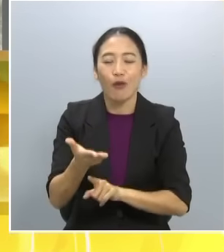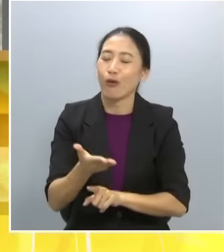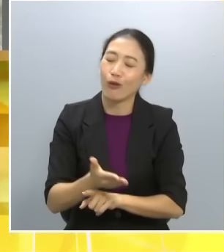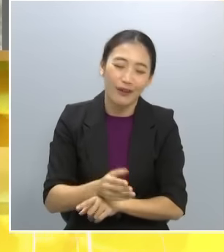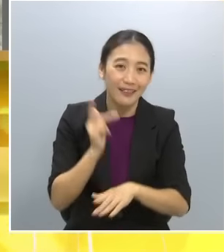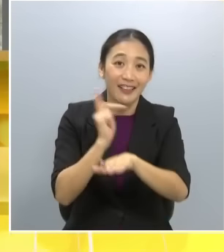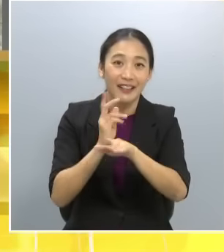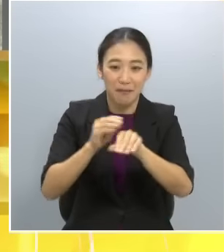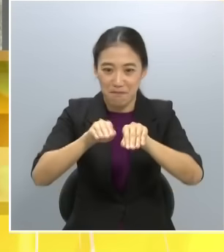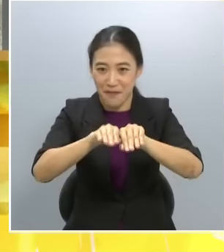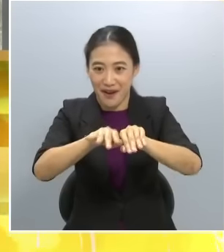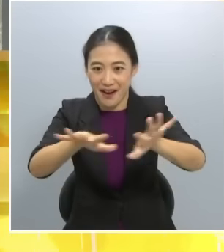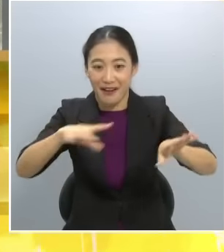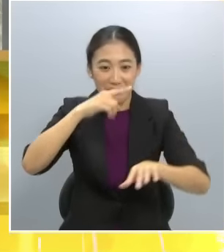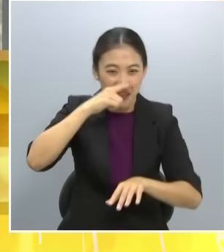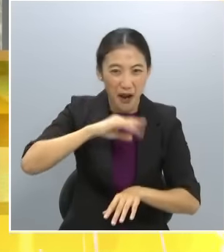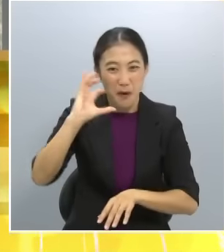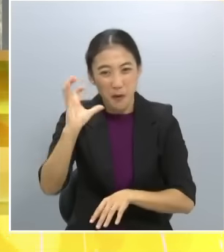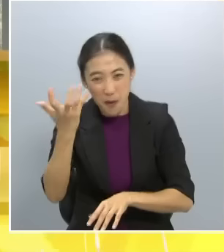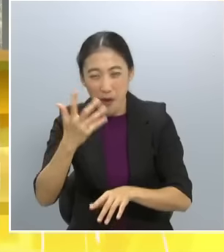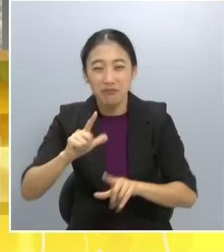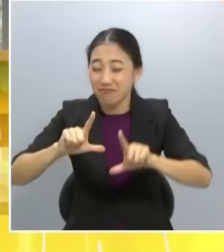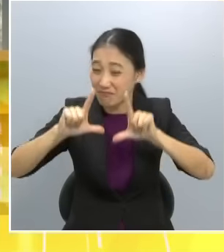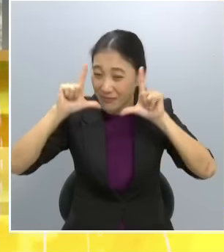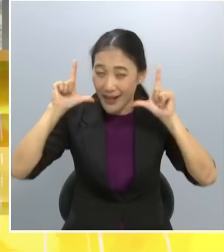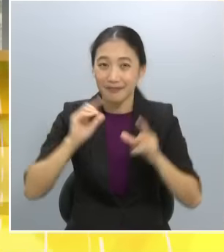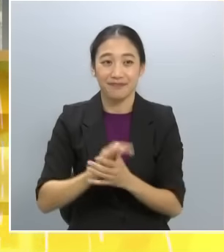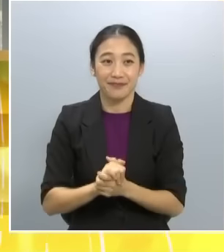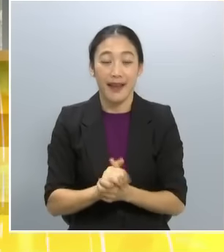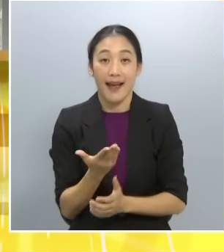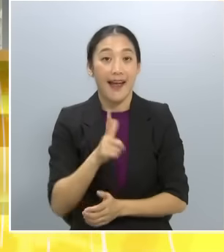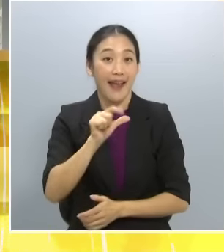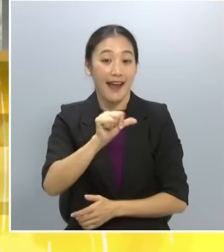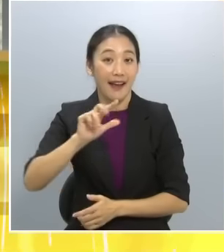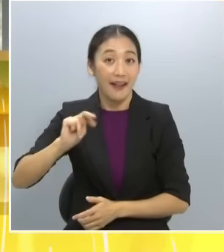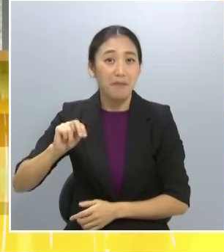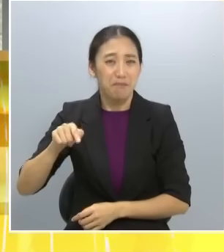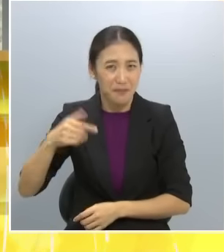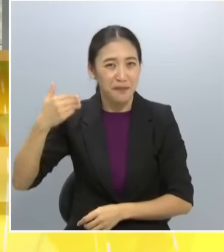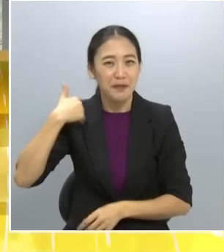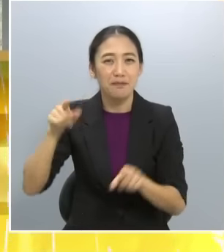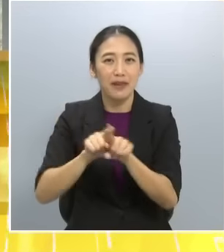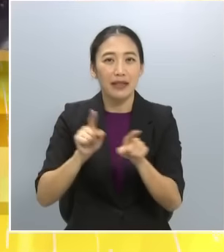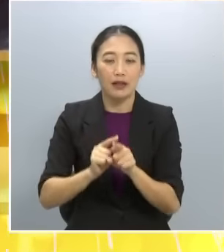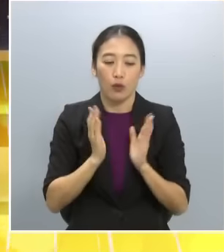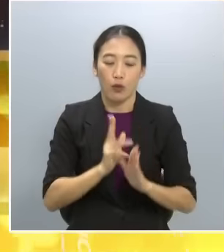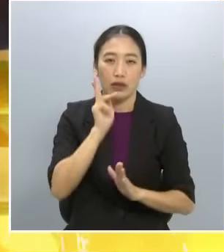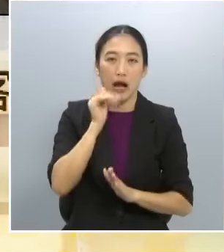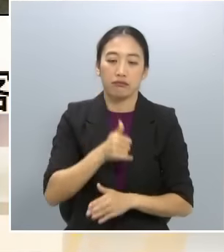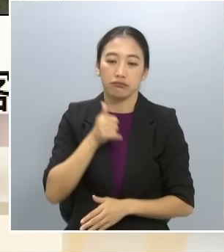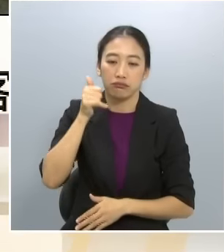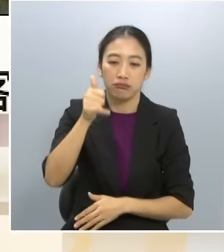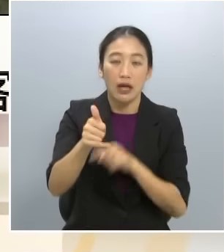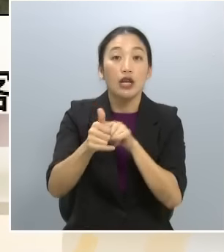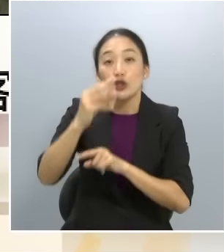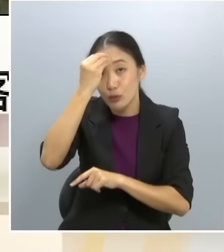และทั่วโลก NN สื่อญี่ปุ่น ส่งนักข่าวลงพื้นที่ไปหาน้องหมูเด้งที่สวนสัตว์เปิดเขาเขียวเลยค่ะแล้วนักข่าวญี่ปุ่นท่านนี้นะ